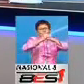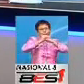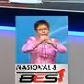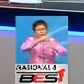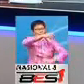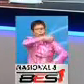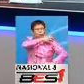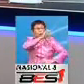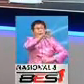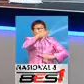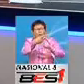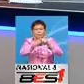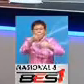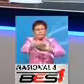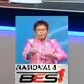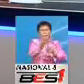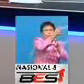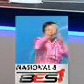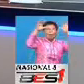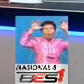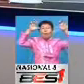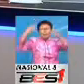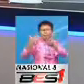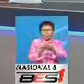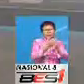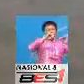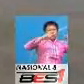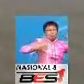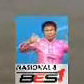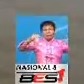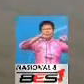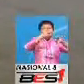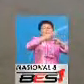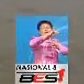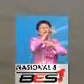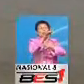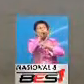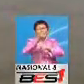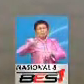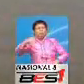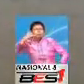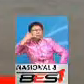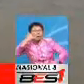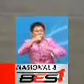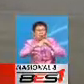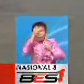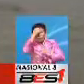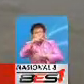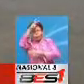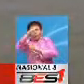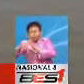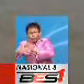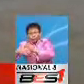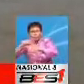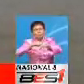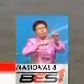komand operasi daripada Balai Bomba pontian baru jumaat sililand pihaknya menerima panggilan paus berkenaan pada